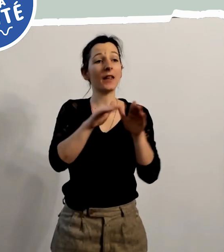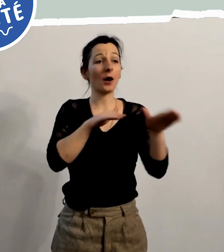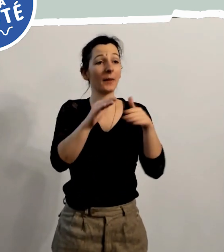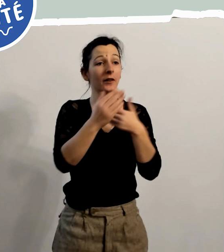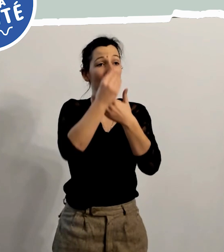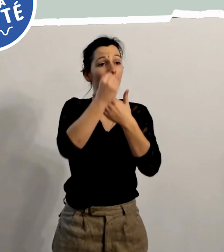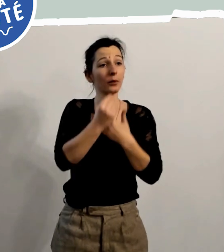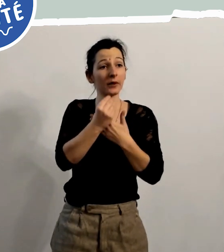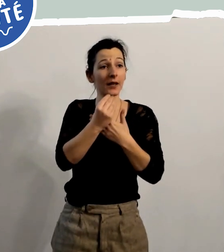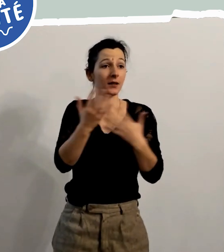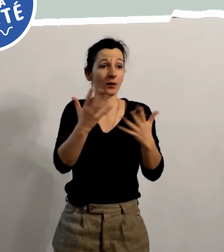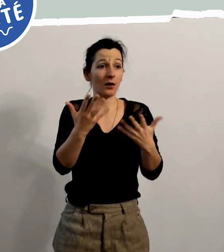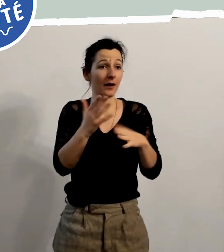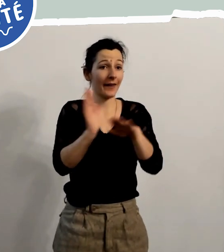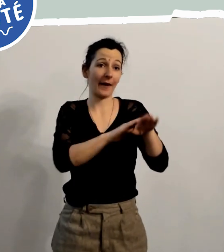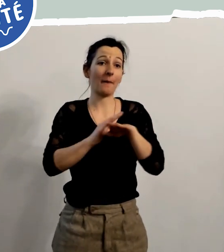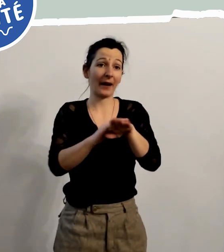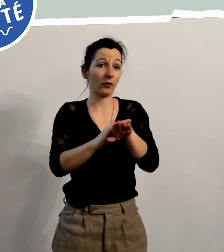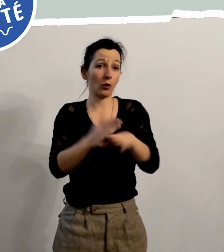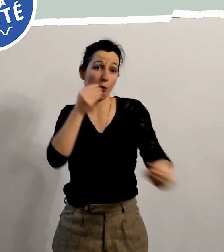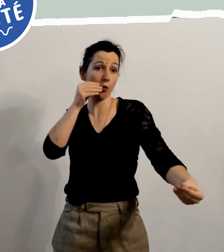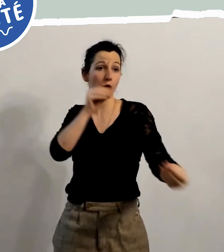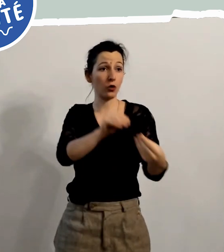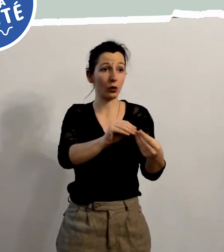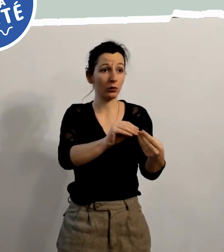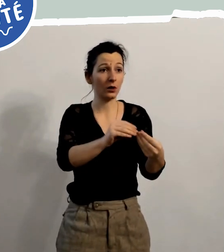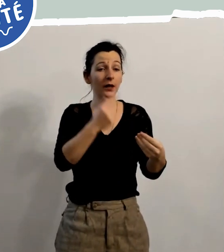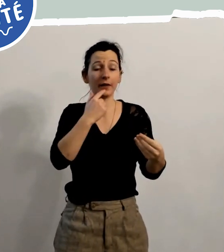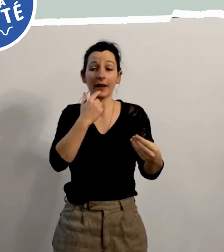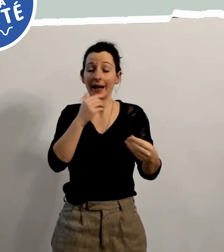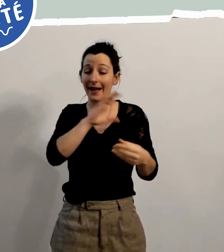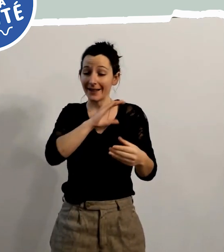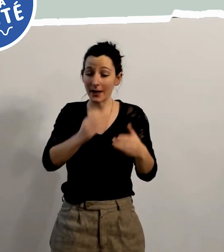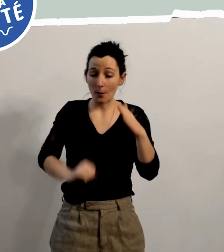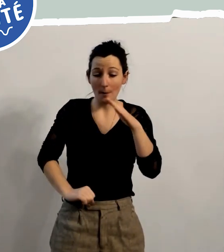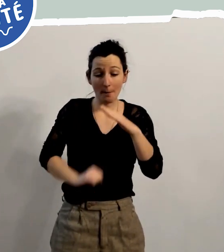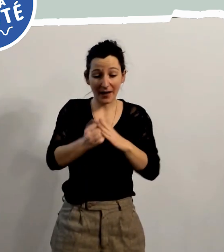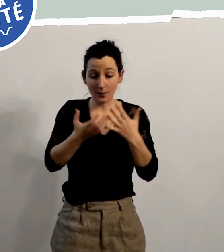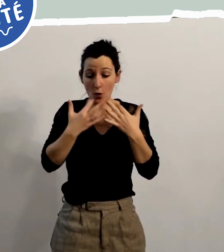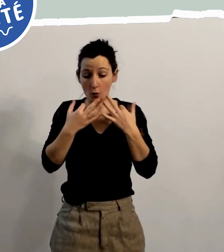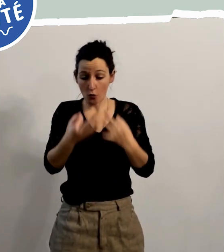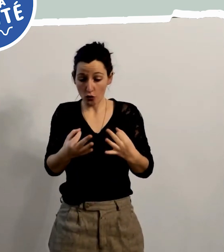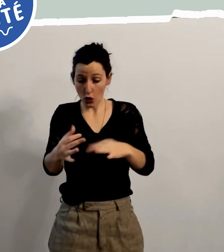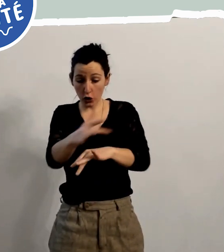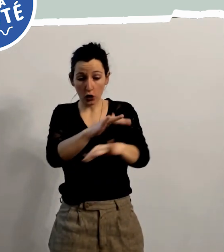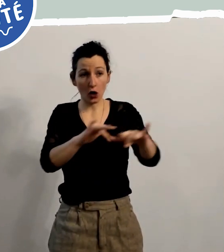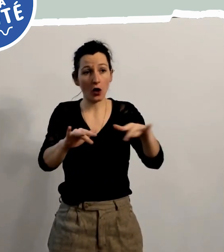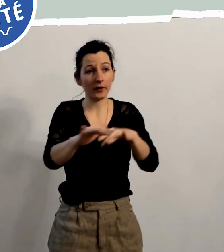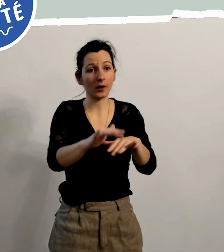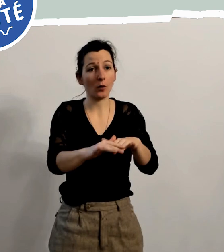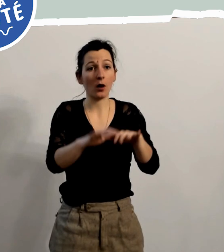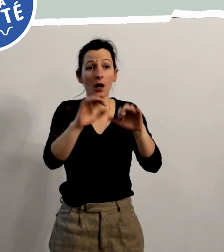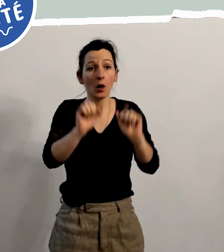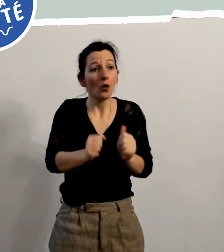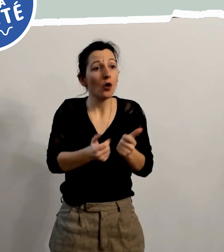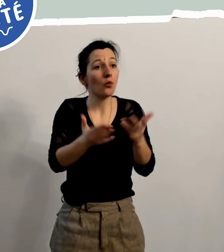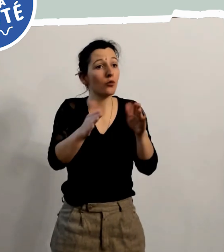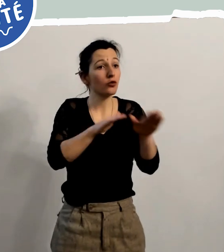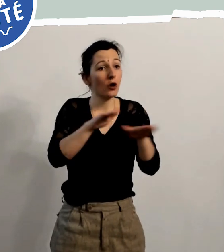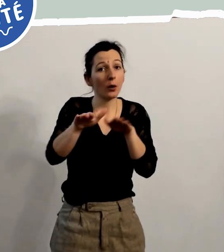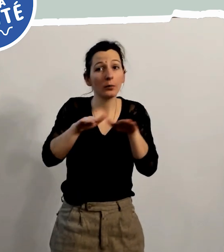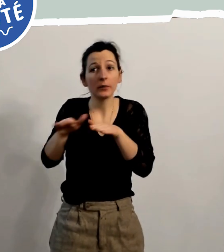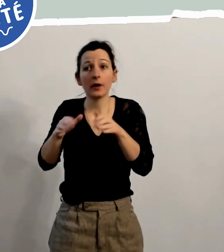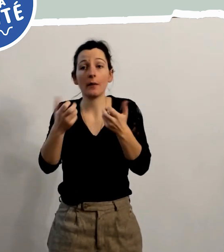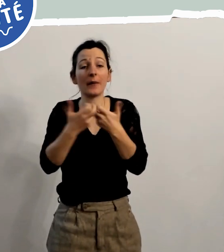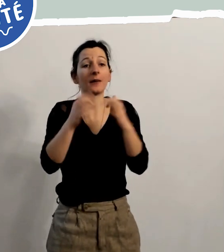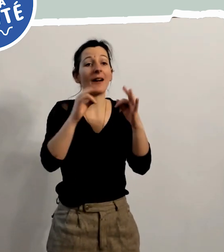endocriniens, c'est la prévention. C'est de donner un environnement le plus neutre possible. Donc il y a des choses qui se font. Je sais que maintenant dans